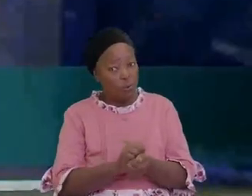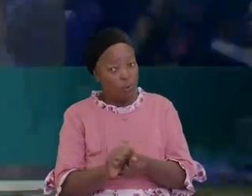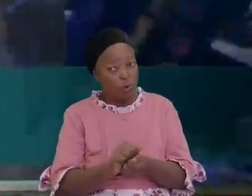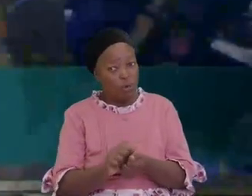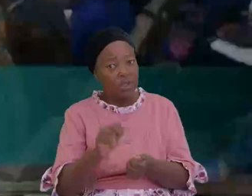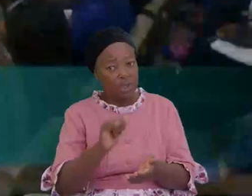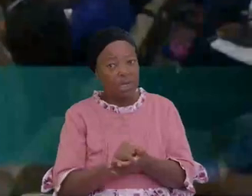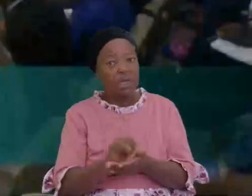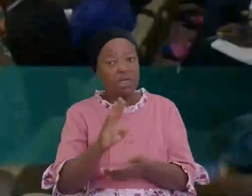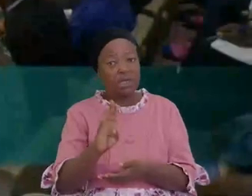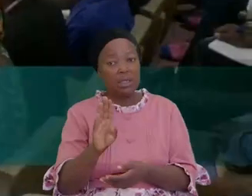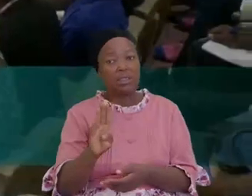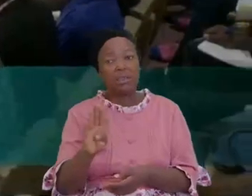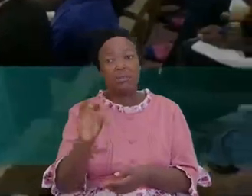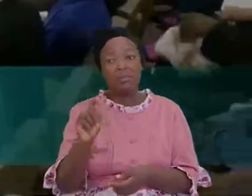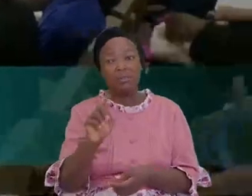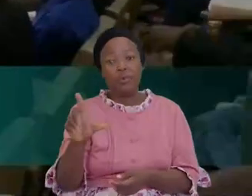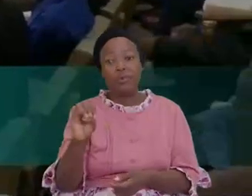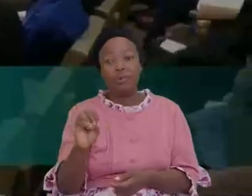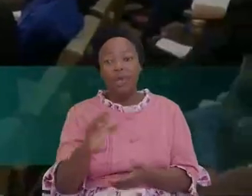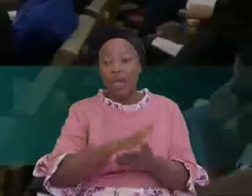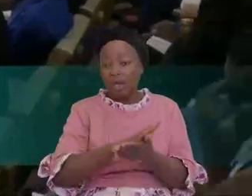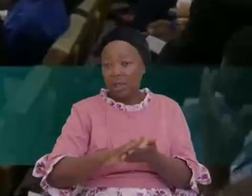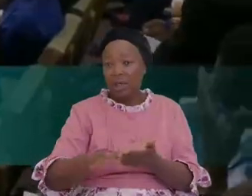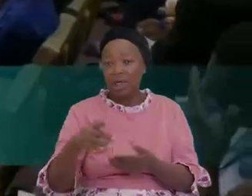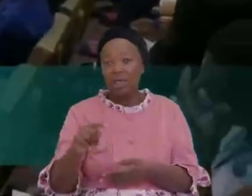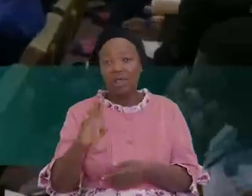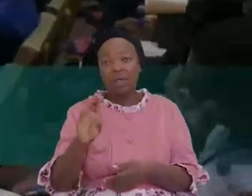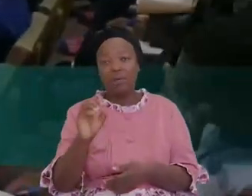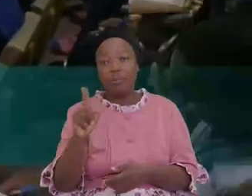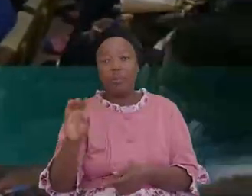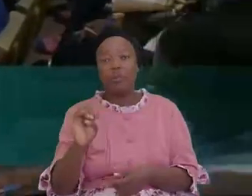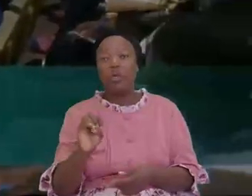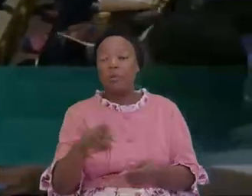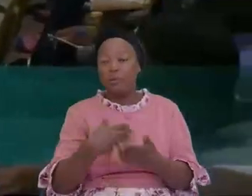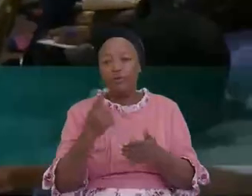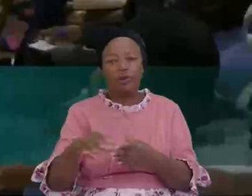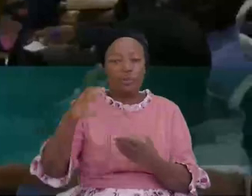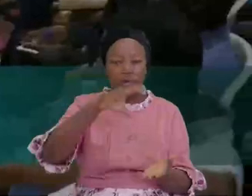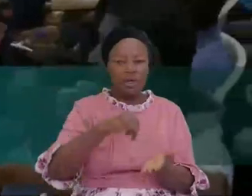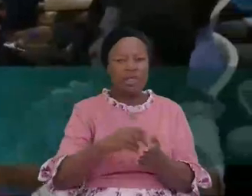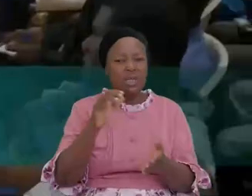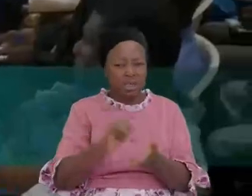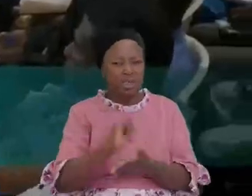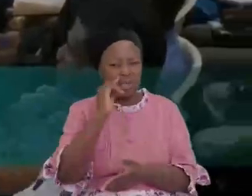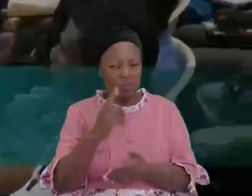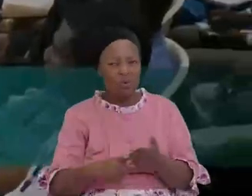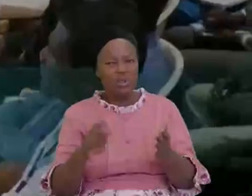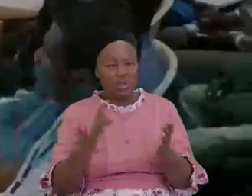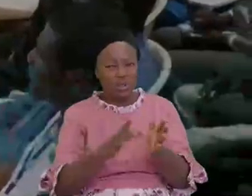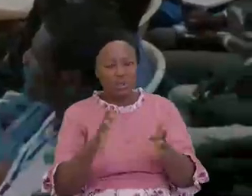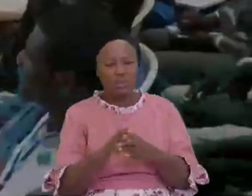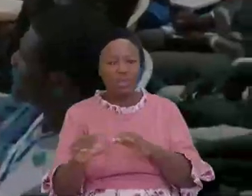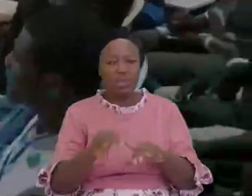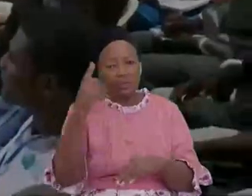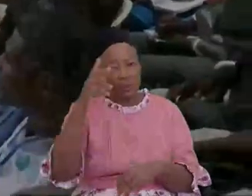la bouteille. Purifie la bouteille. Avant de verser quoi que ce soit dedans. C'est ce que Jésus